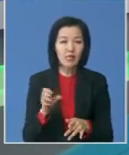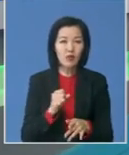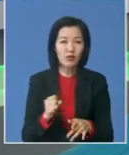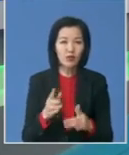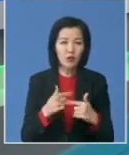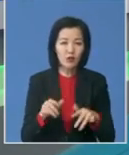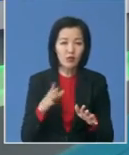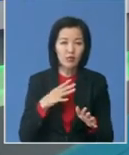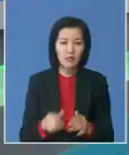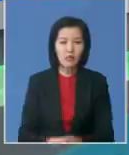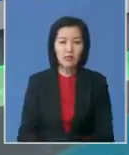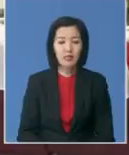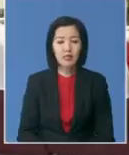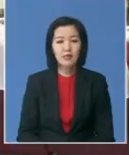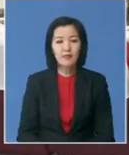ауданында ұйымдастырылды.